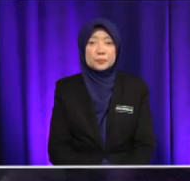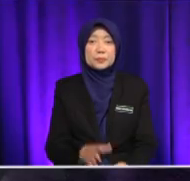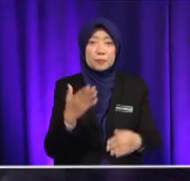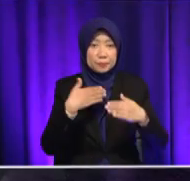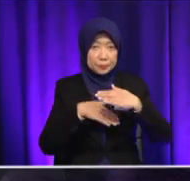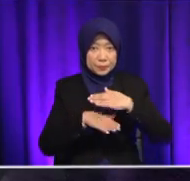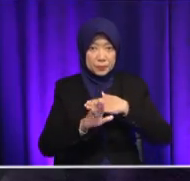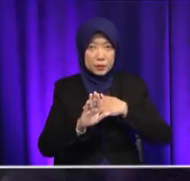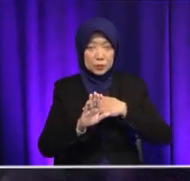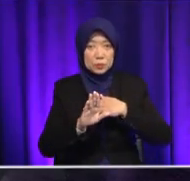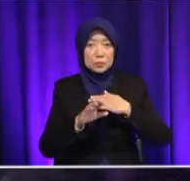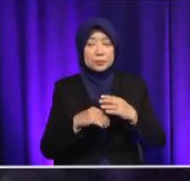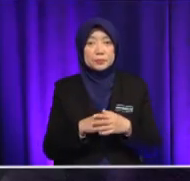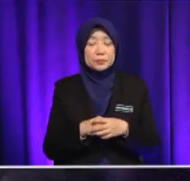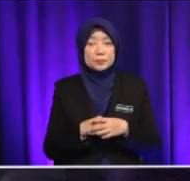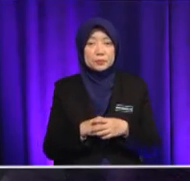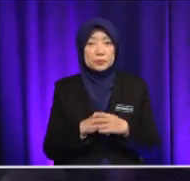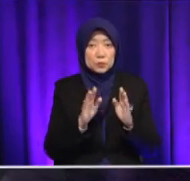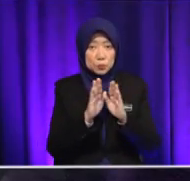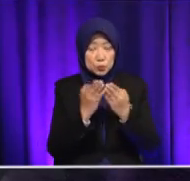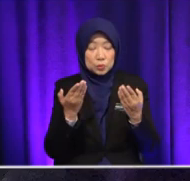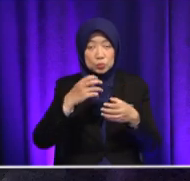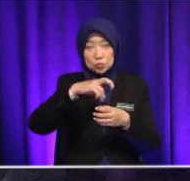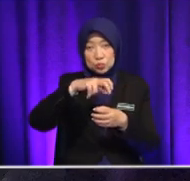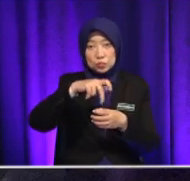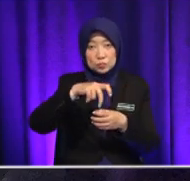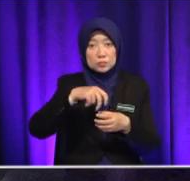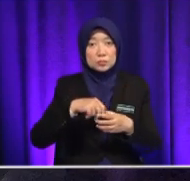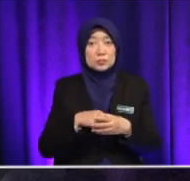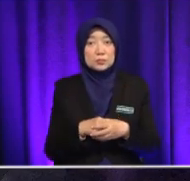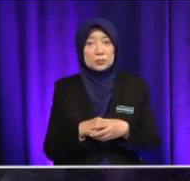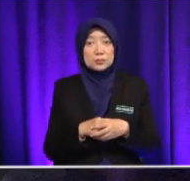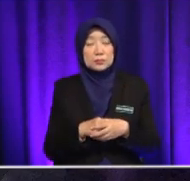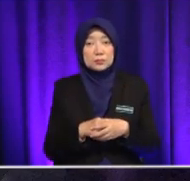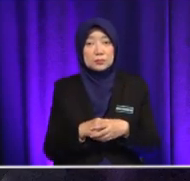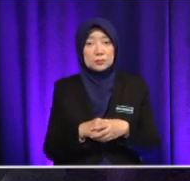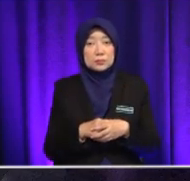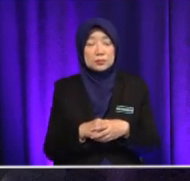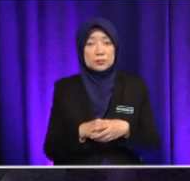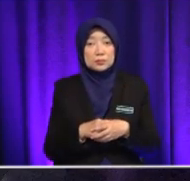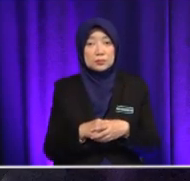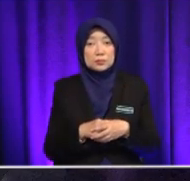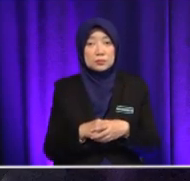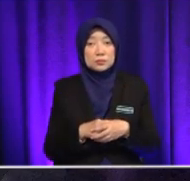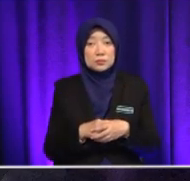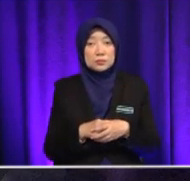masukkan. Sebelum tu kita buka penutup dia. Okey. Susah juga nak buka pintunya.